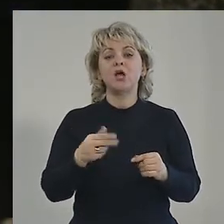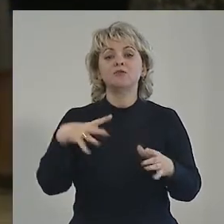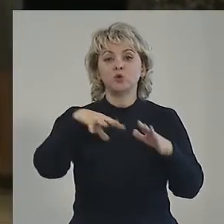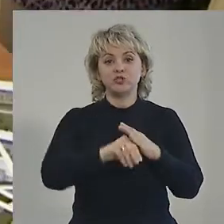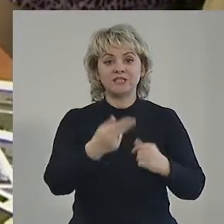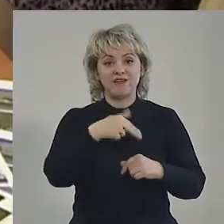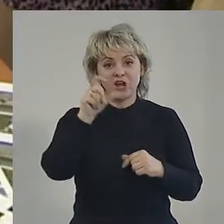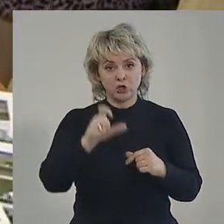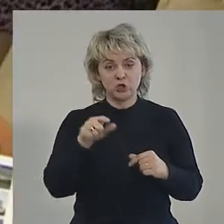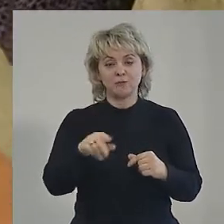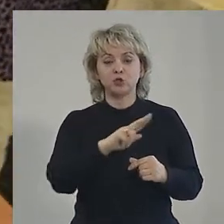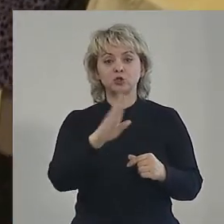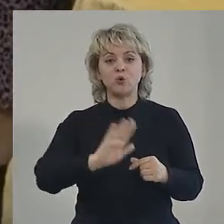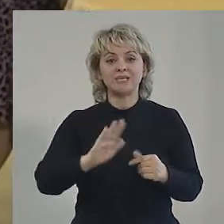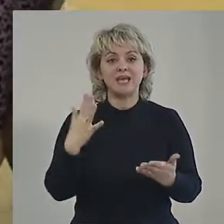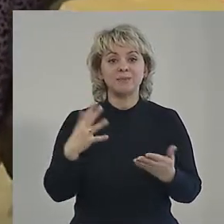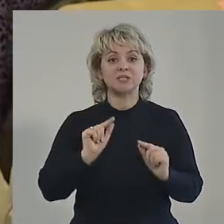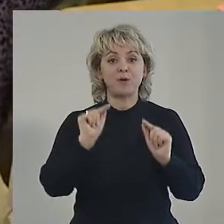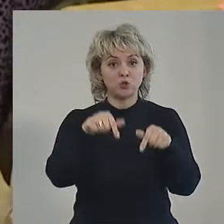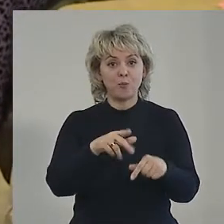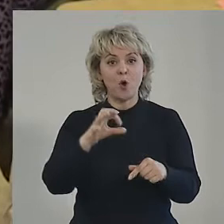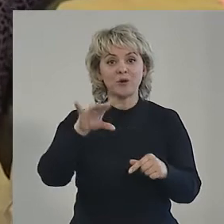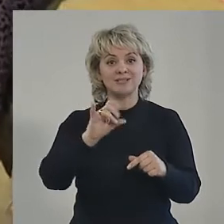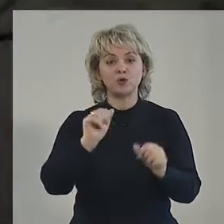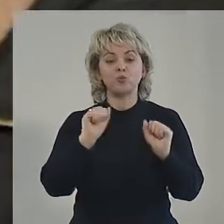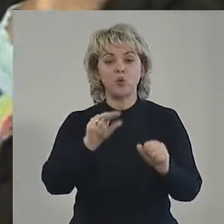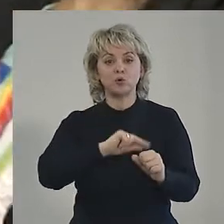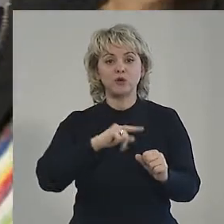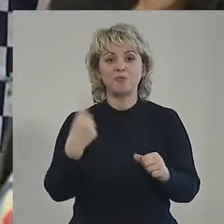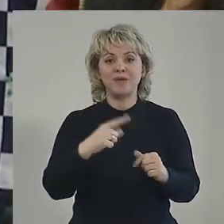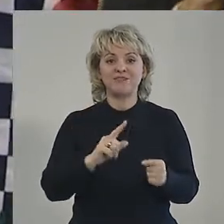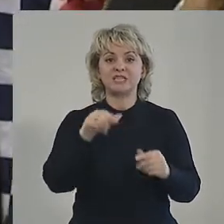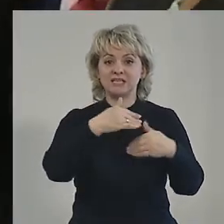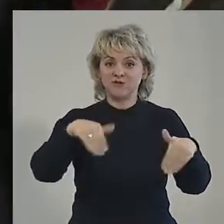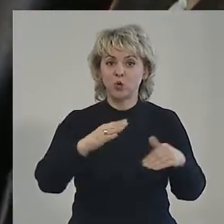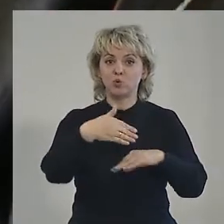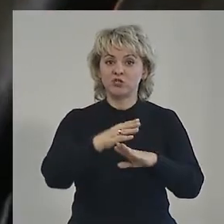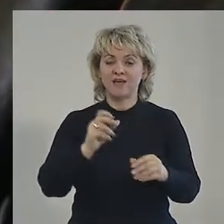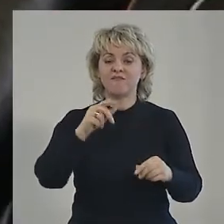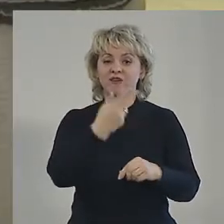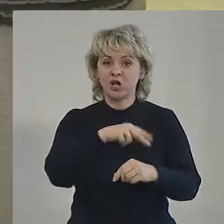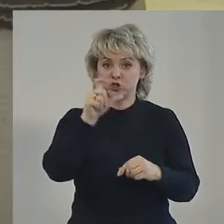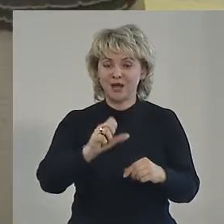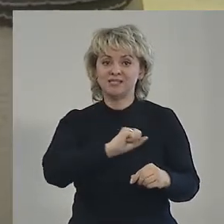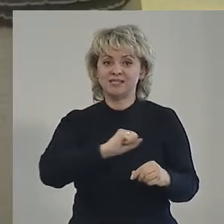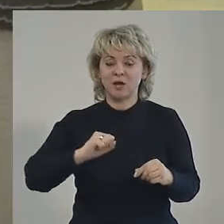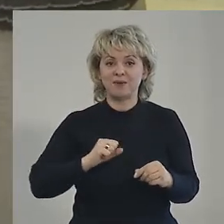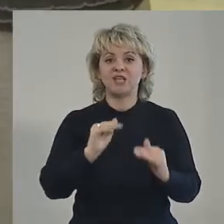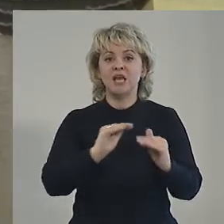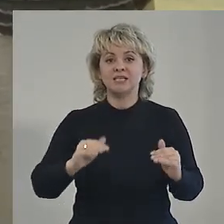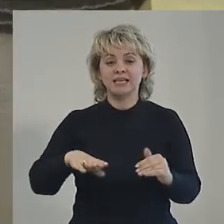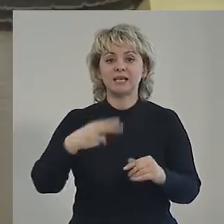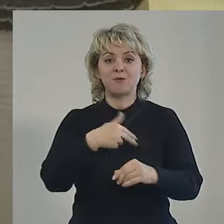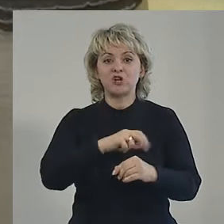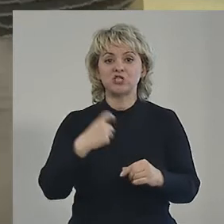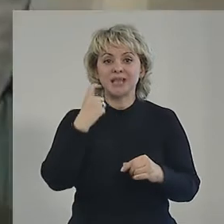числе врачебно. Те, кто не стал поступать в ординатуру, могут работать в первичном звене – участковыми врачами, терапевтами, педиатрами,